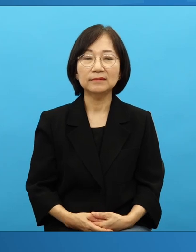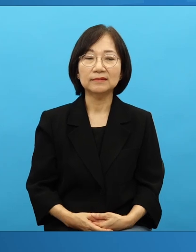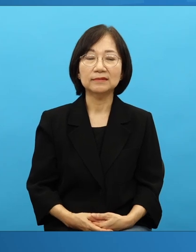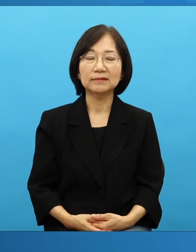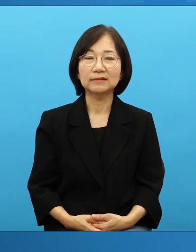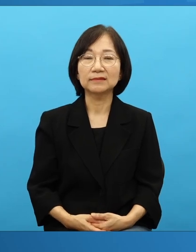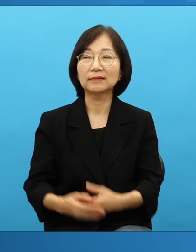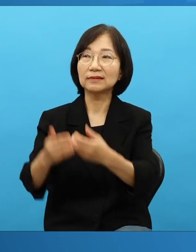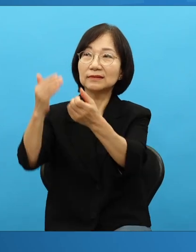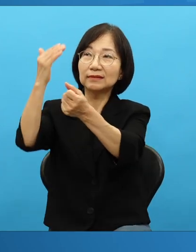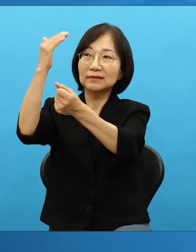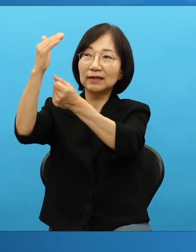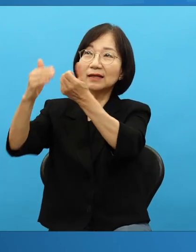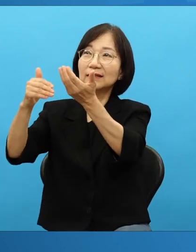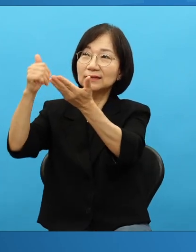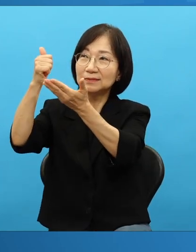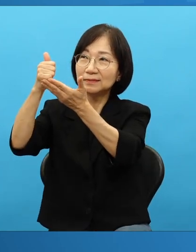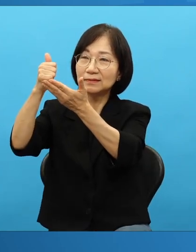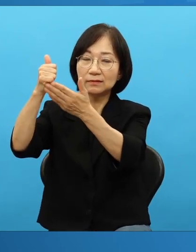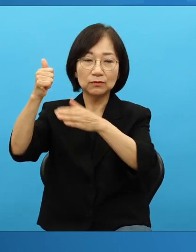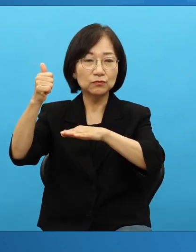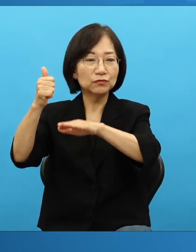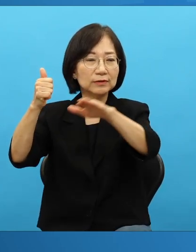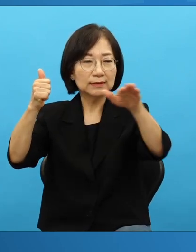우리에게다가 생기를 불어넣는 거예요.